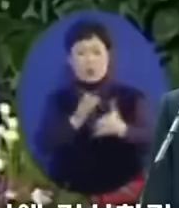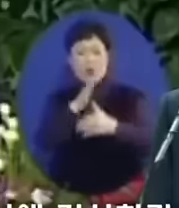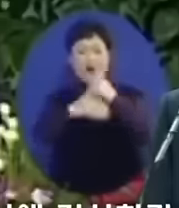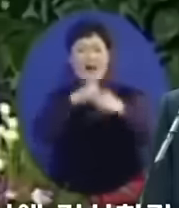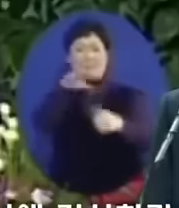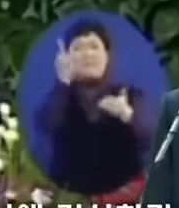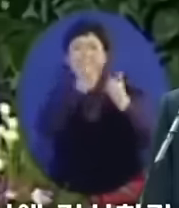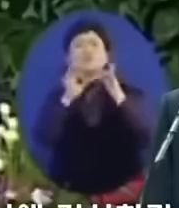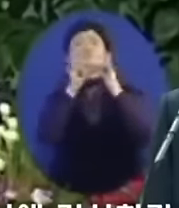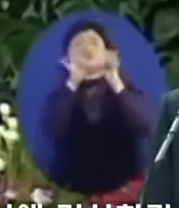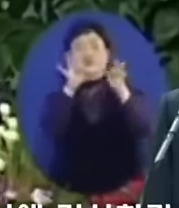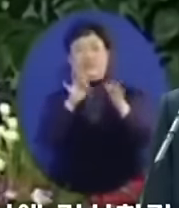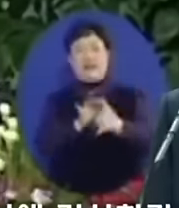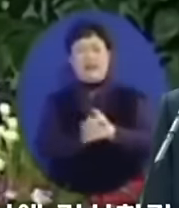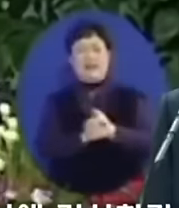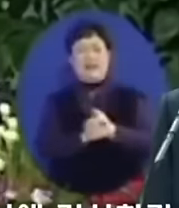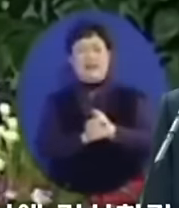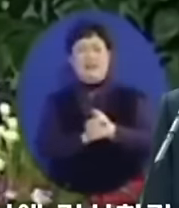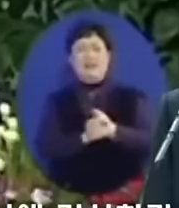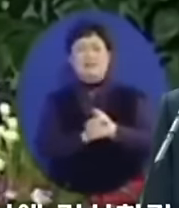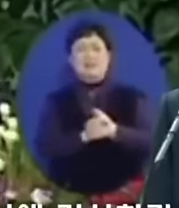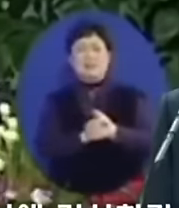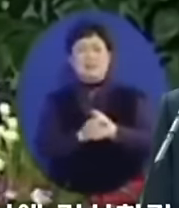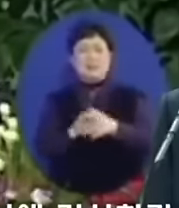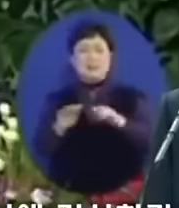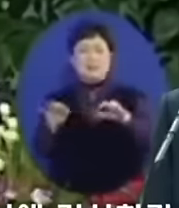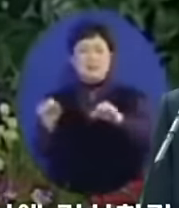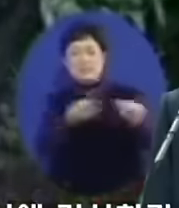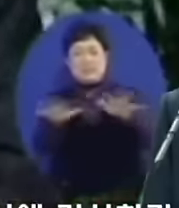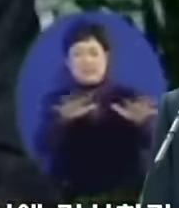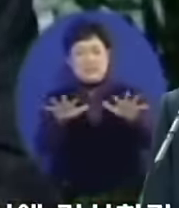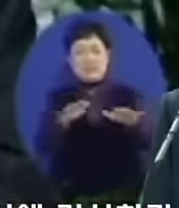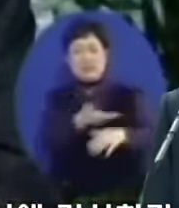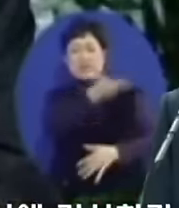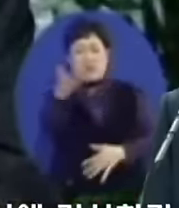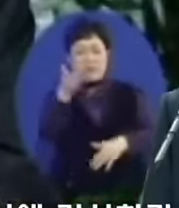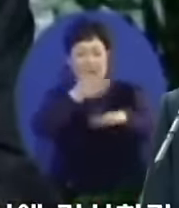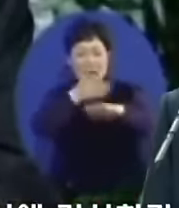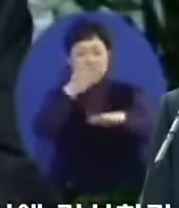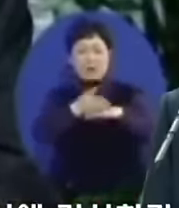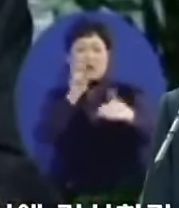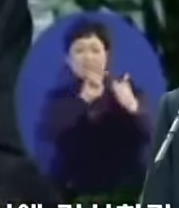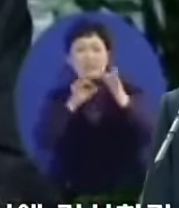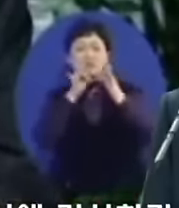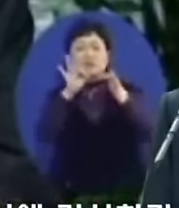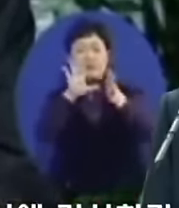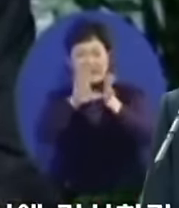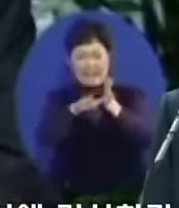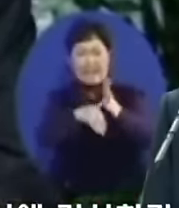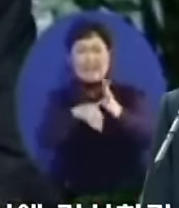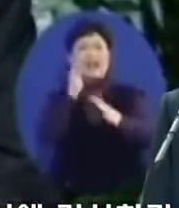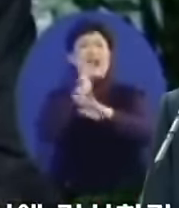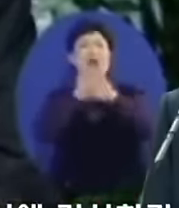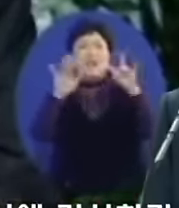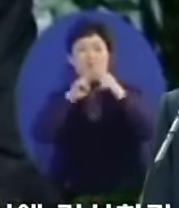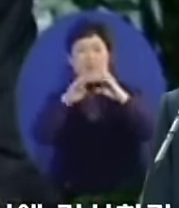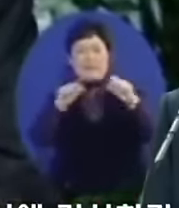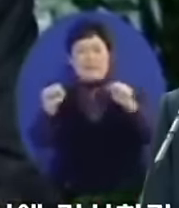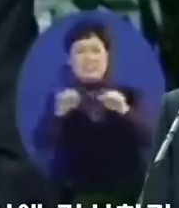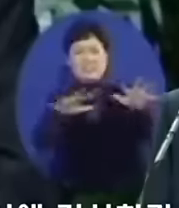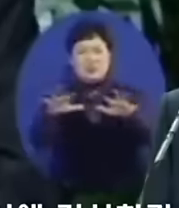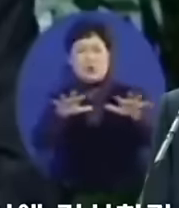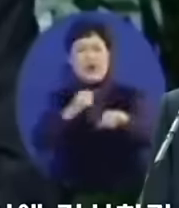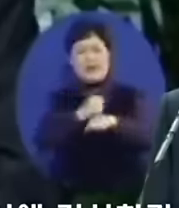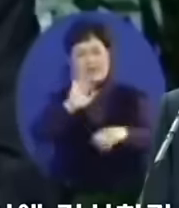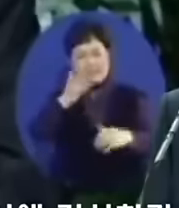하나님께 찬송을 드리니까 천지가 진동을 했습니다. 여러분이 감사하고 찬송할 때 하늘과 땅이 진동하는